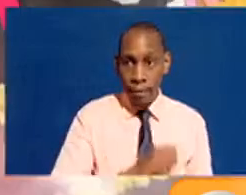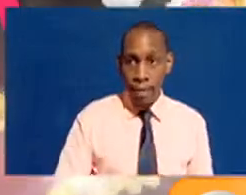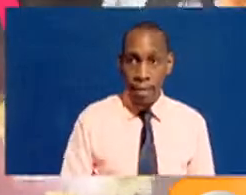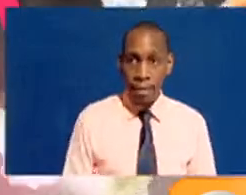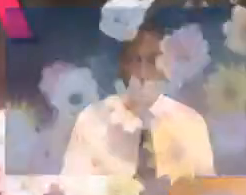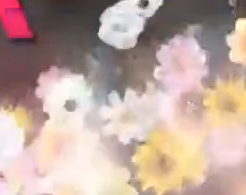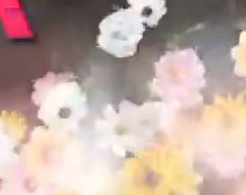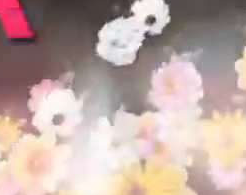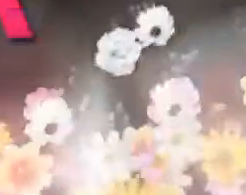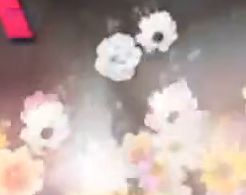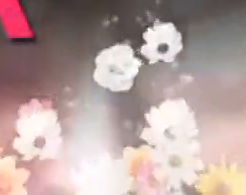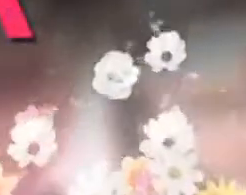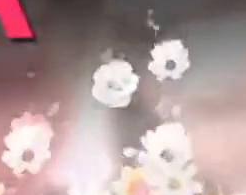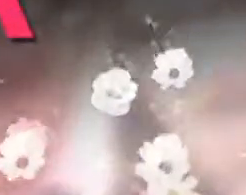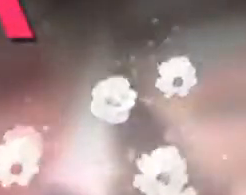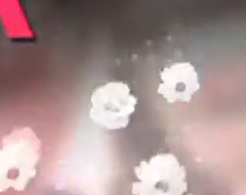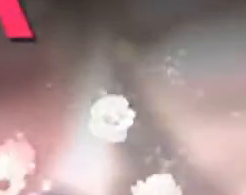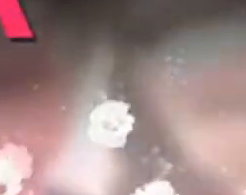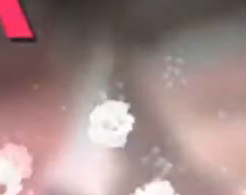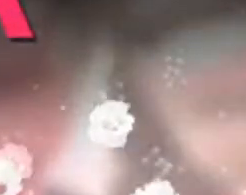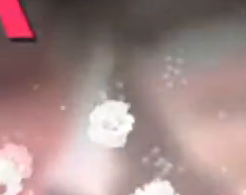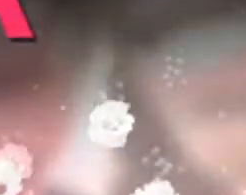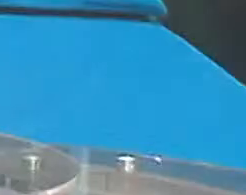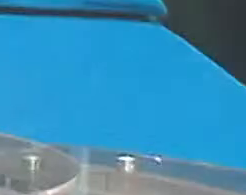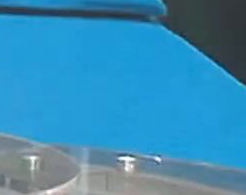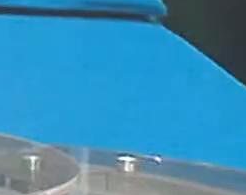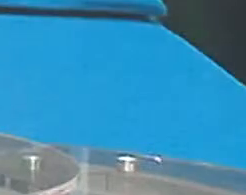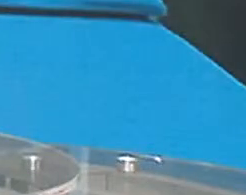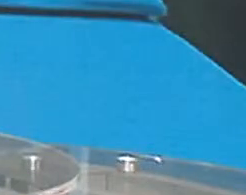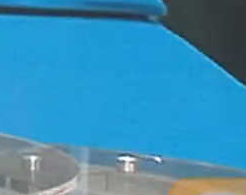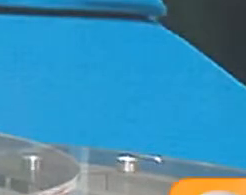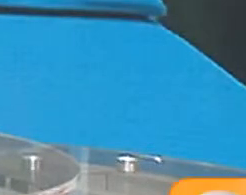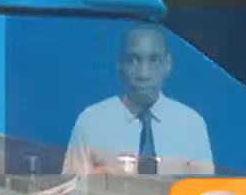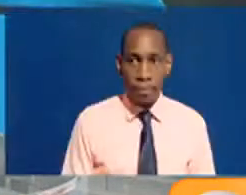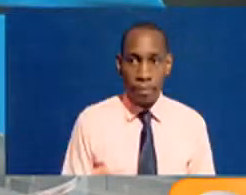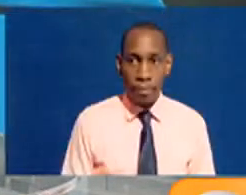Naam, ni mwana